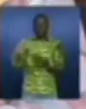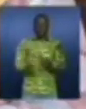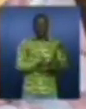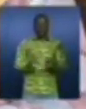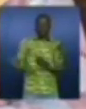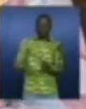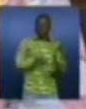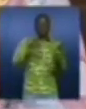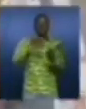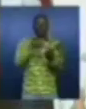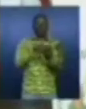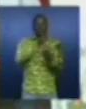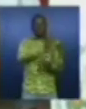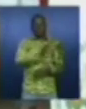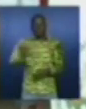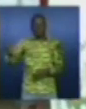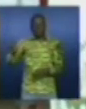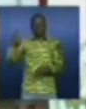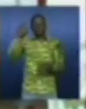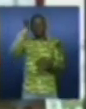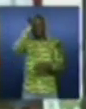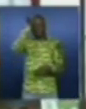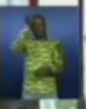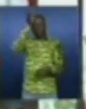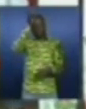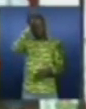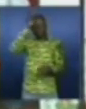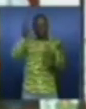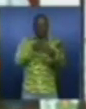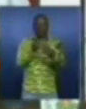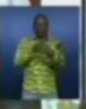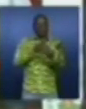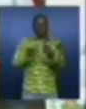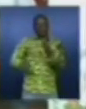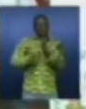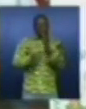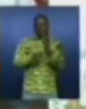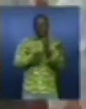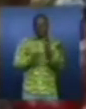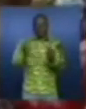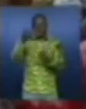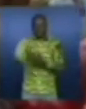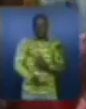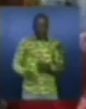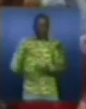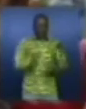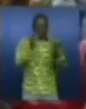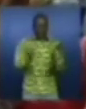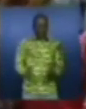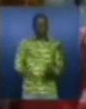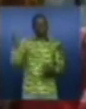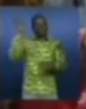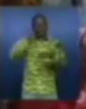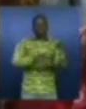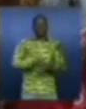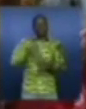les lignes, Simon Compaoré, le premier vice-président, a invité l'ensemble des acteurs à un sursaut